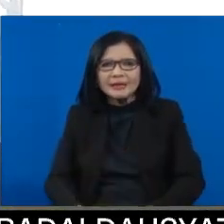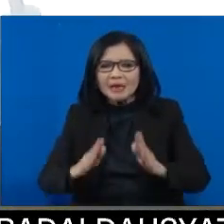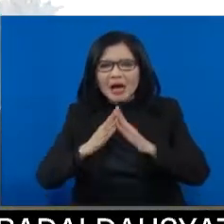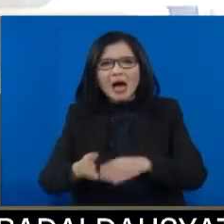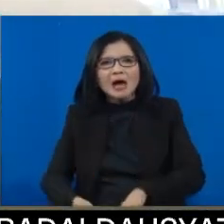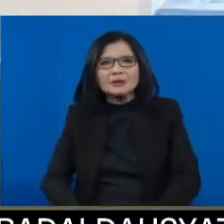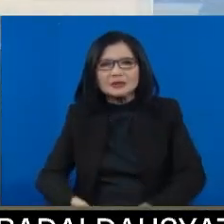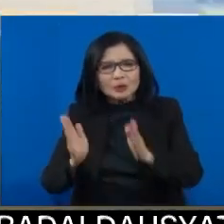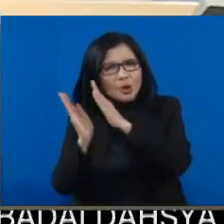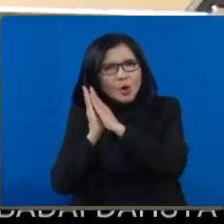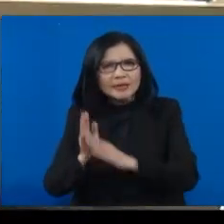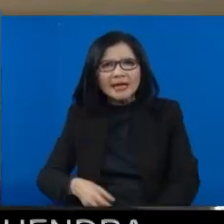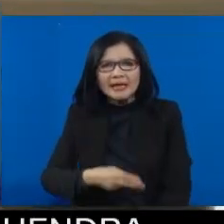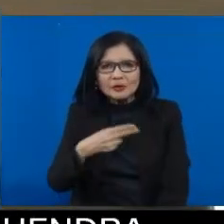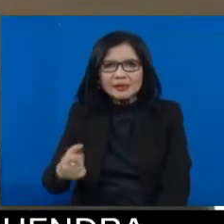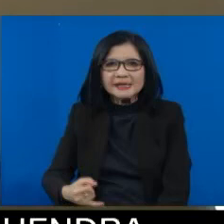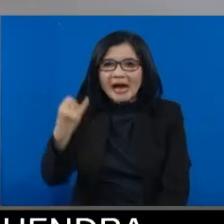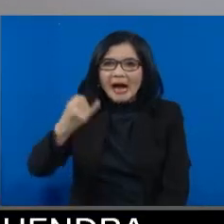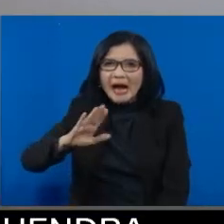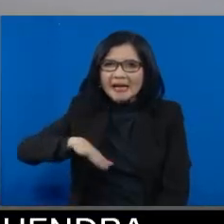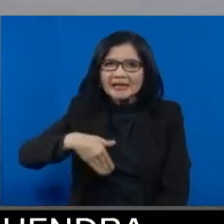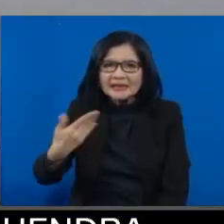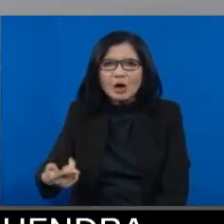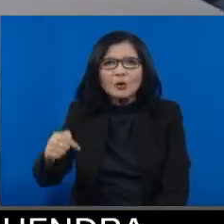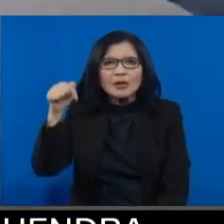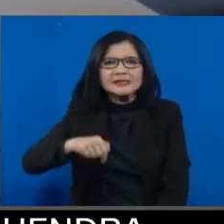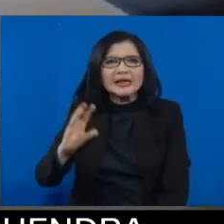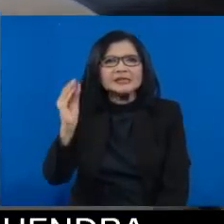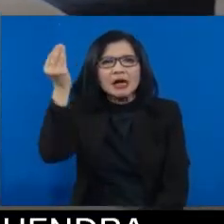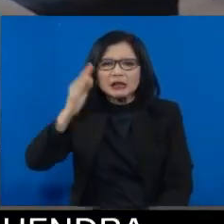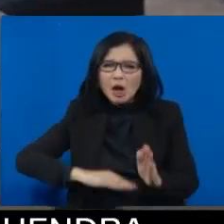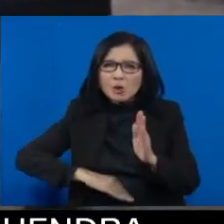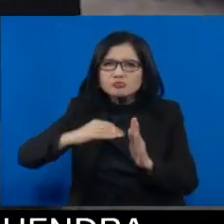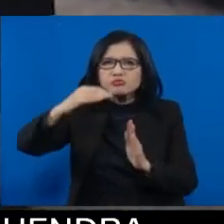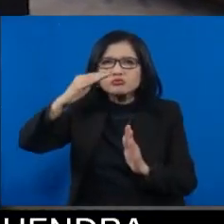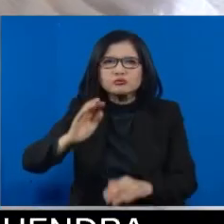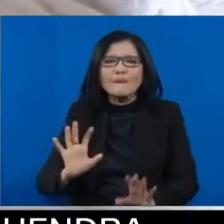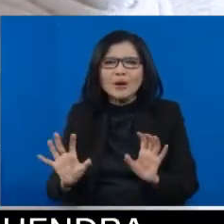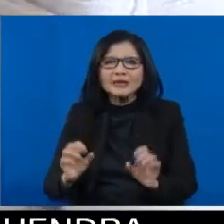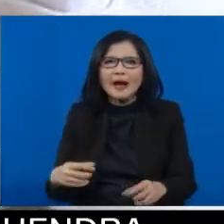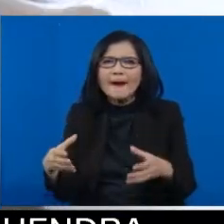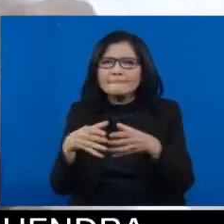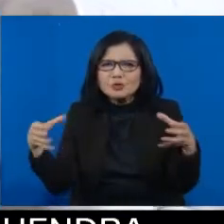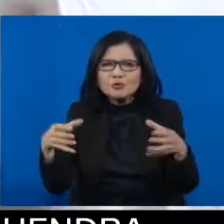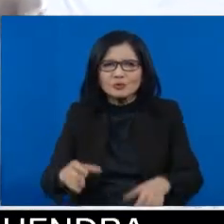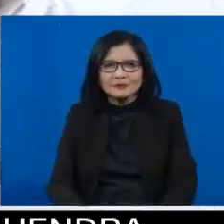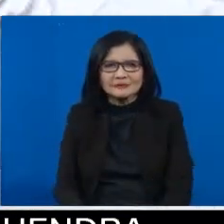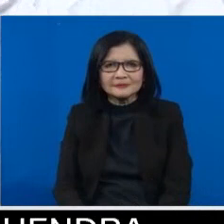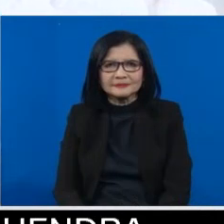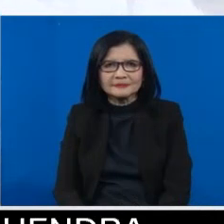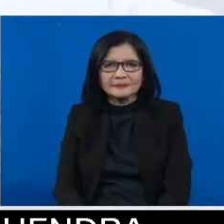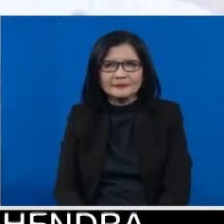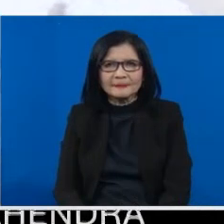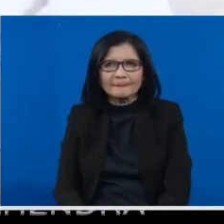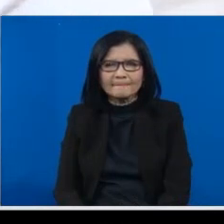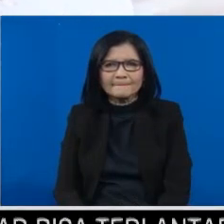DKI Jakarta, akhir tahun ini tingkat hunian hotel di Jakarta meningkat dibanding tahun lalu. Menurut data PHRI,